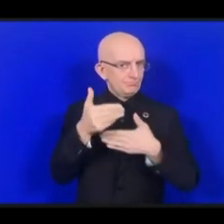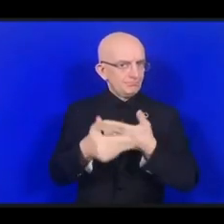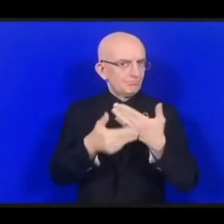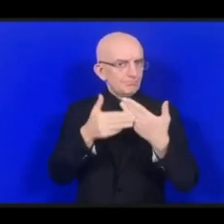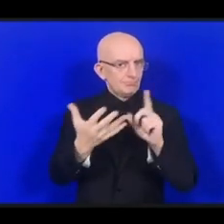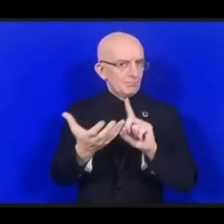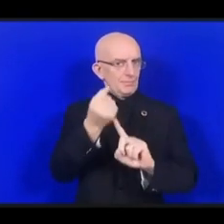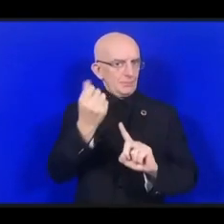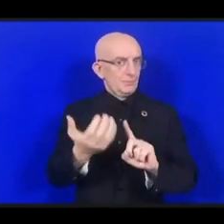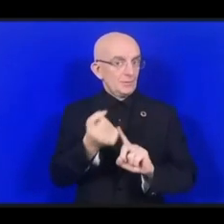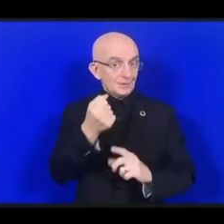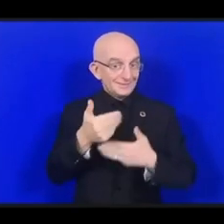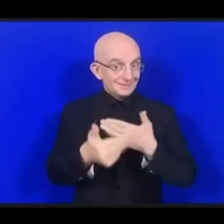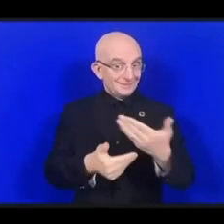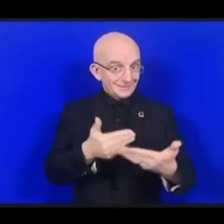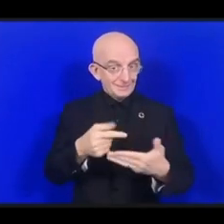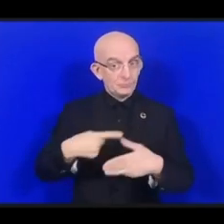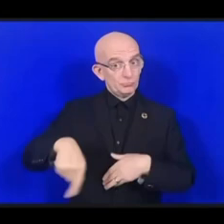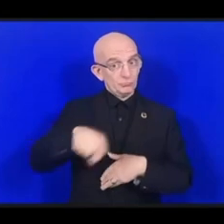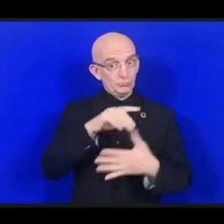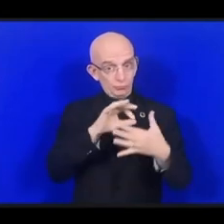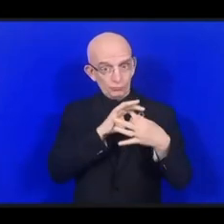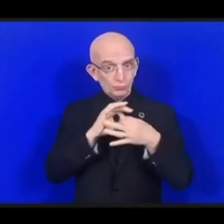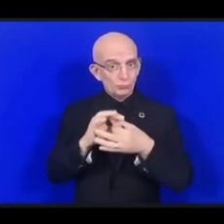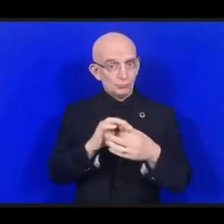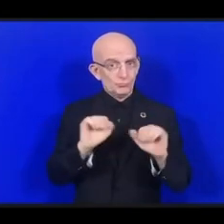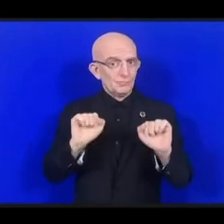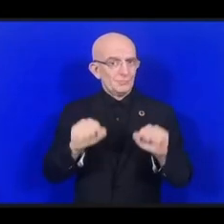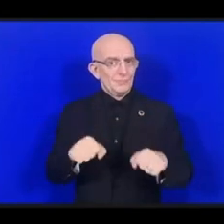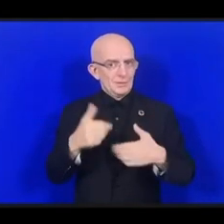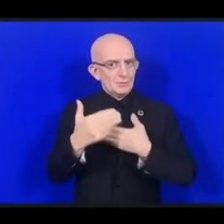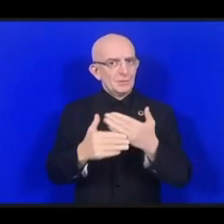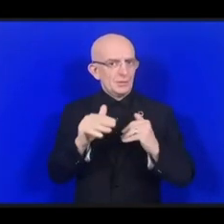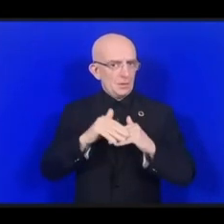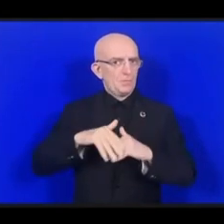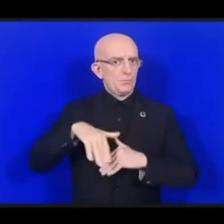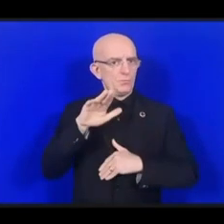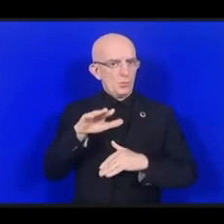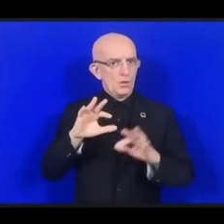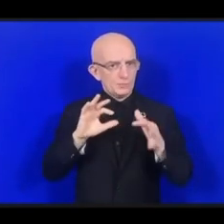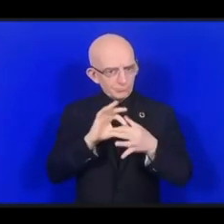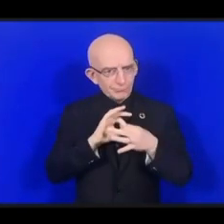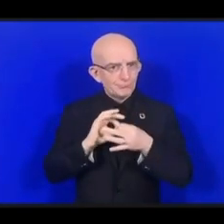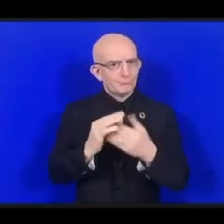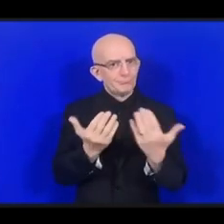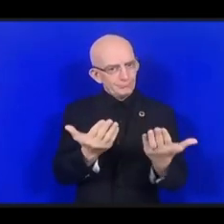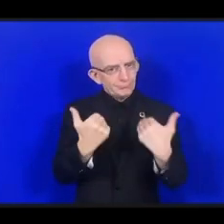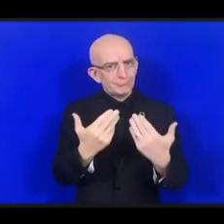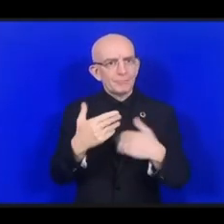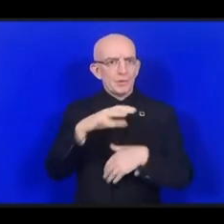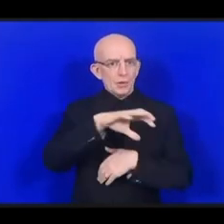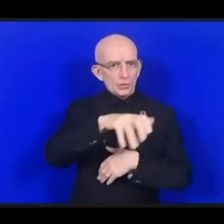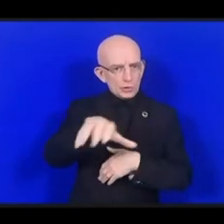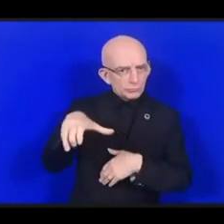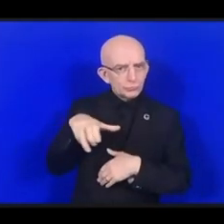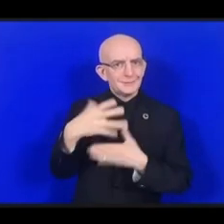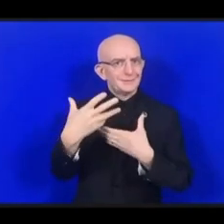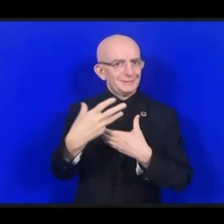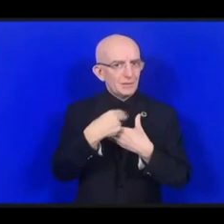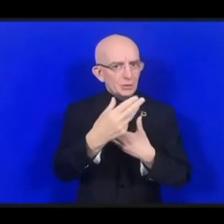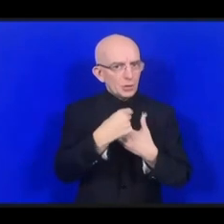لنفعل معا المزيد ونمكن عددا اكبر من البلدان واصحاب المصلحه من تحقيق مستقبل